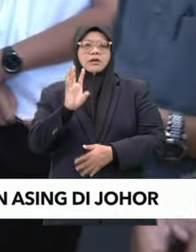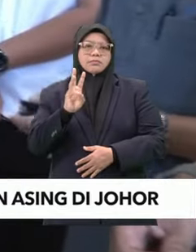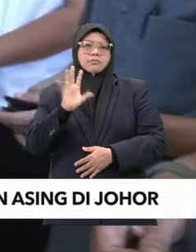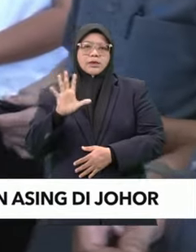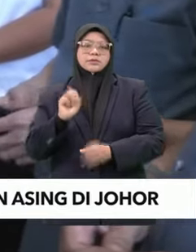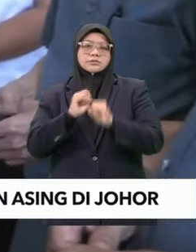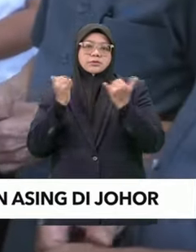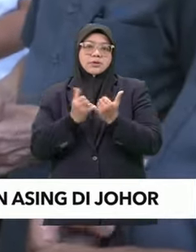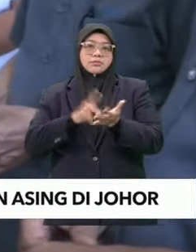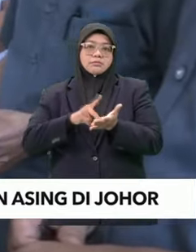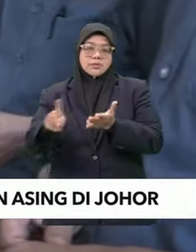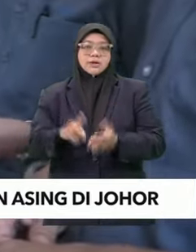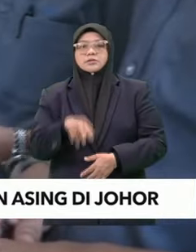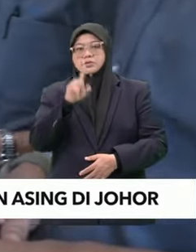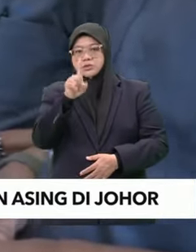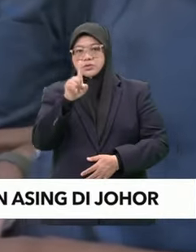dengan jumlah pembiayaan sebanyak